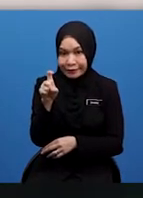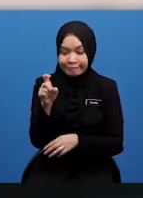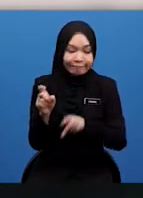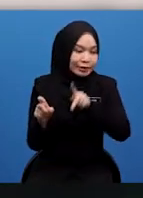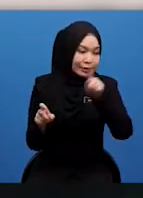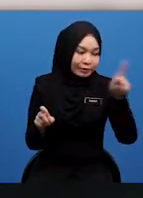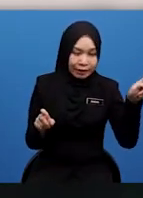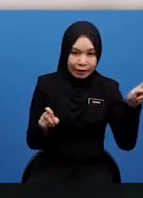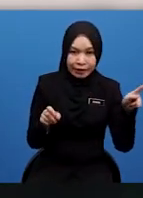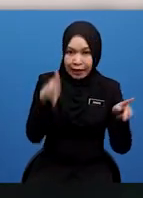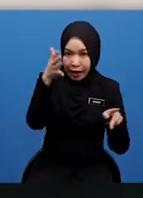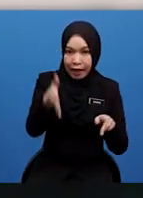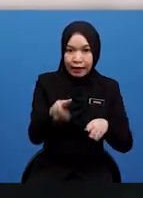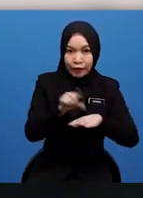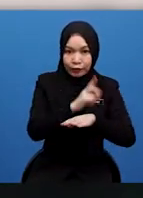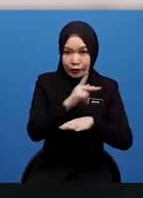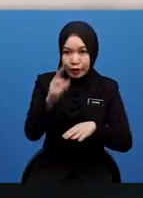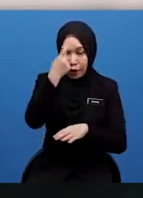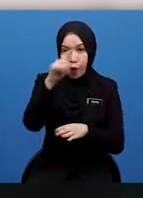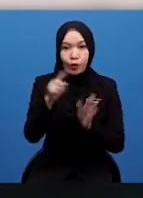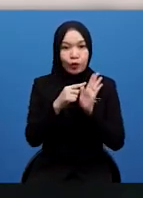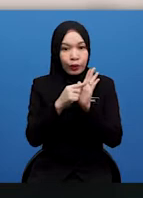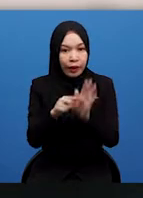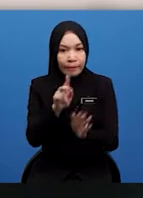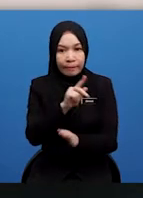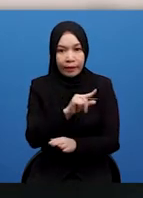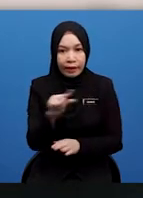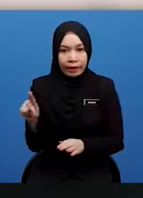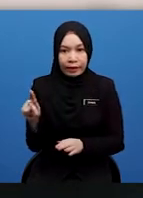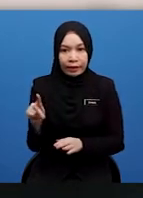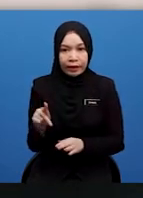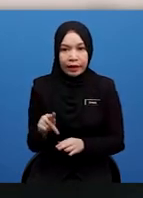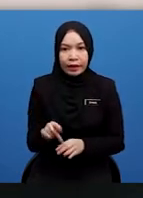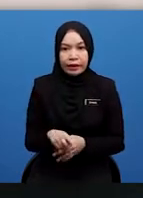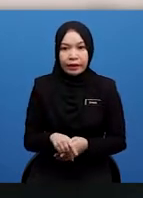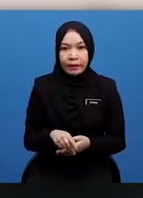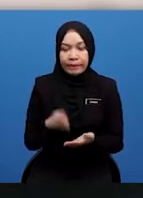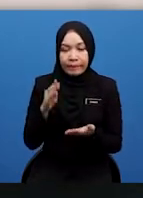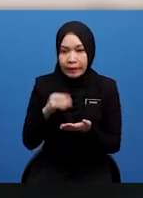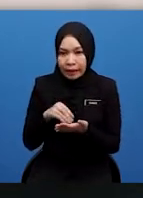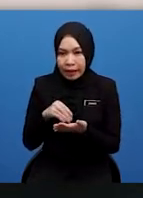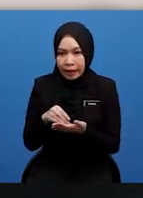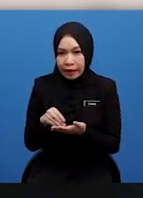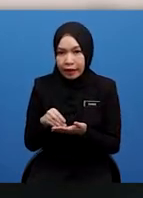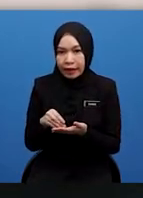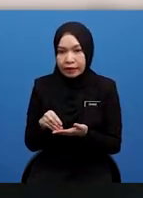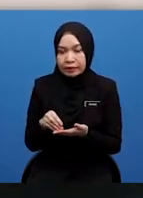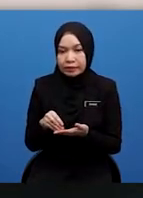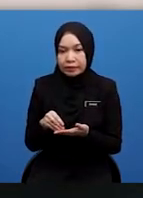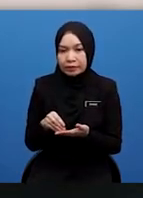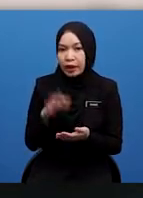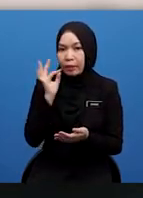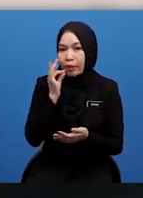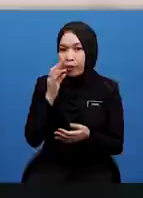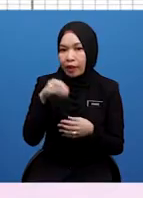akan digunakan untuk menggambarkan kuantiti permintaan buah-buahan dalam unit